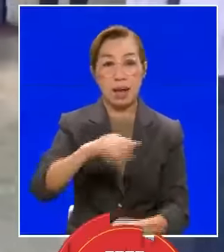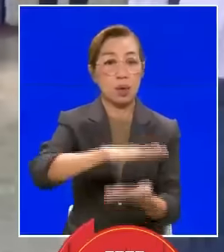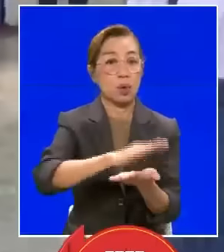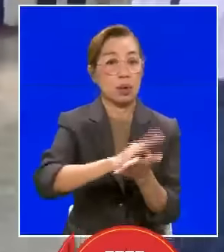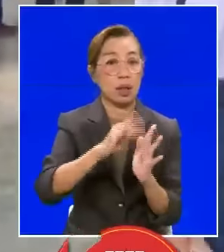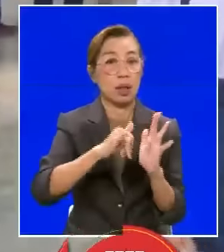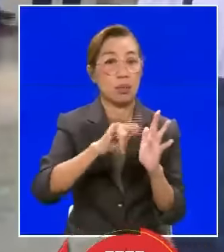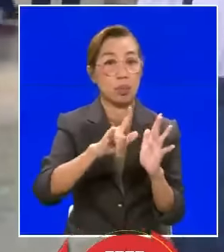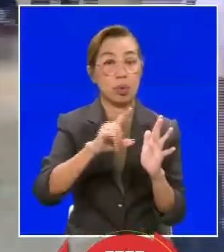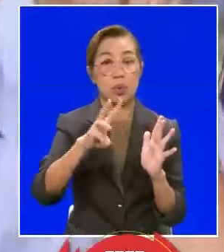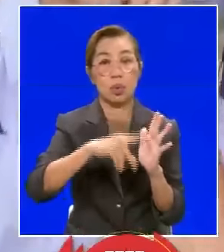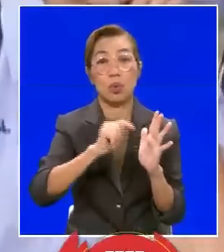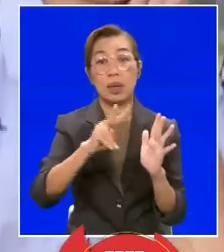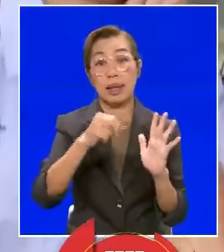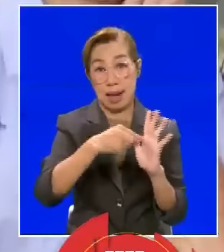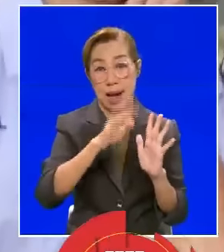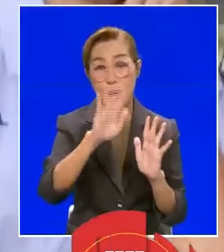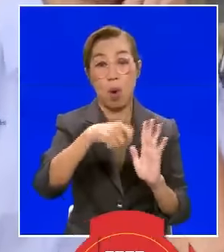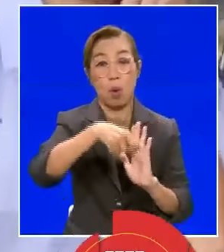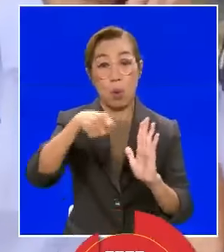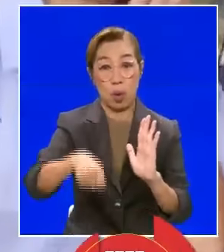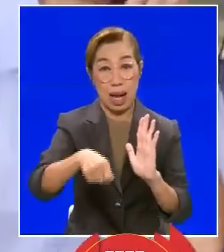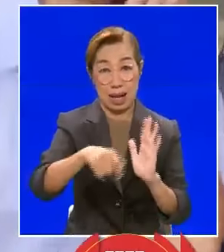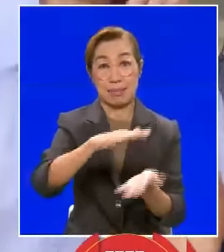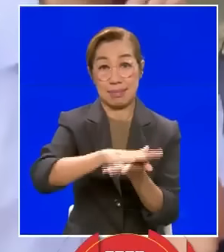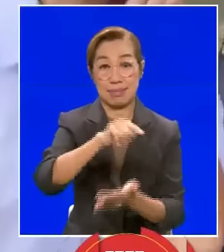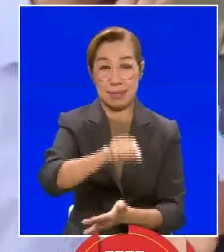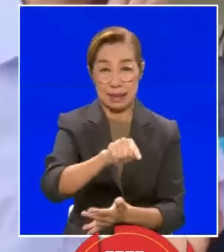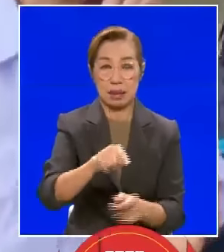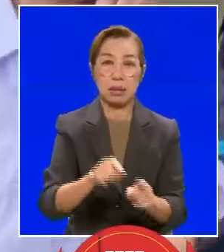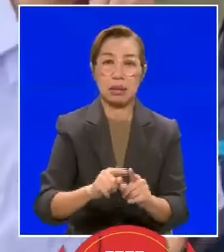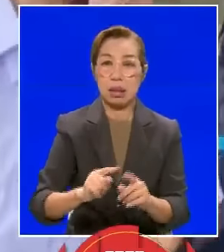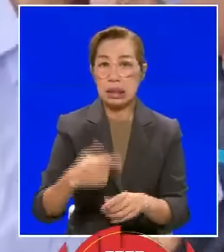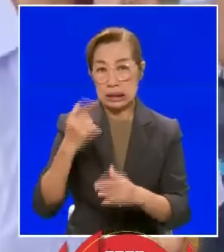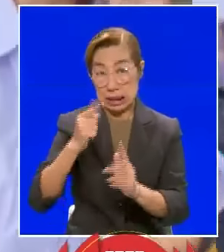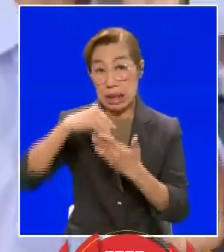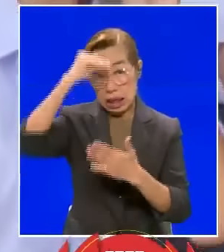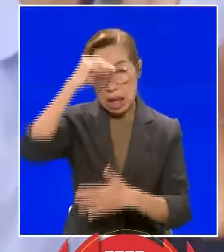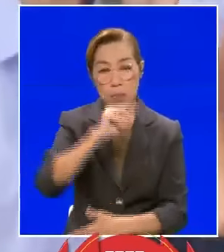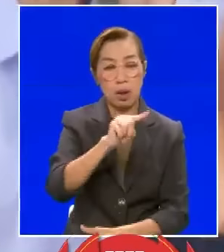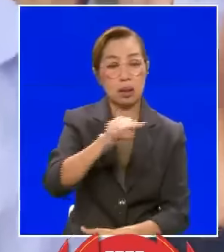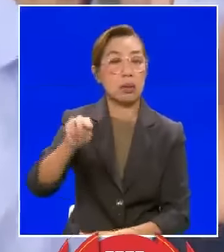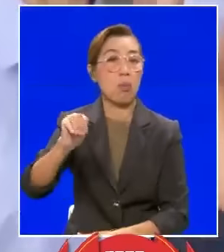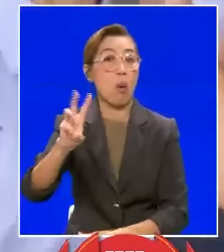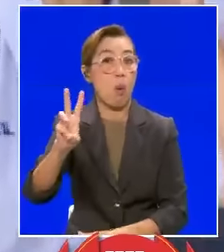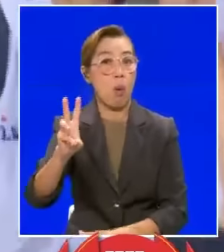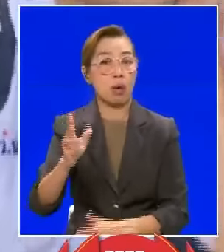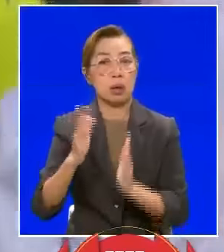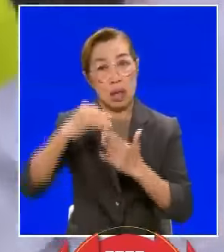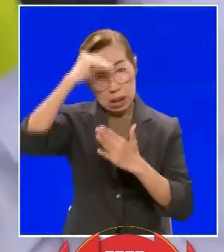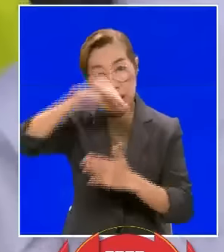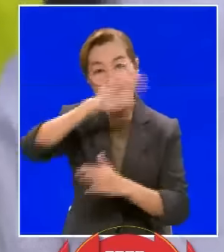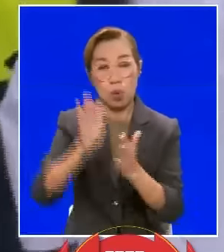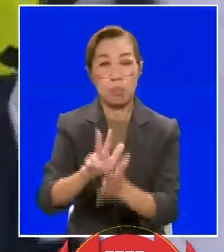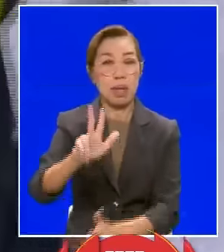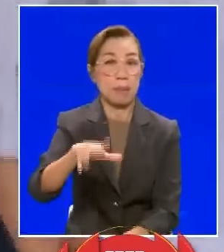มืองจังหวัดนครราชสีมาค่ะโรงเรียนนี้เขาก็มีตั้งแต่ม.1 ถึงม.6 มีนักเรียนอยู่ประมาณ 3,800 ค